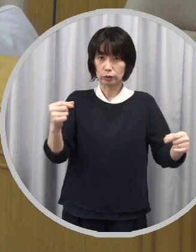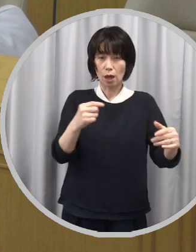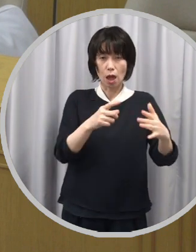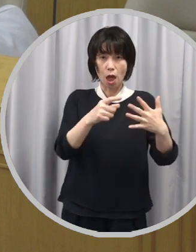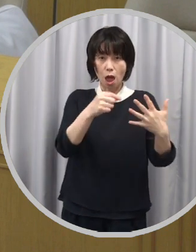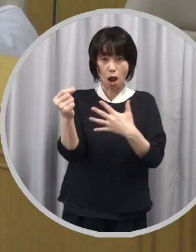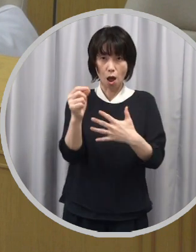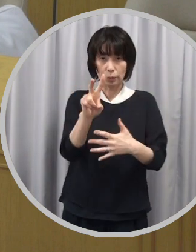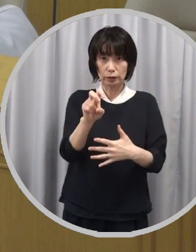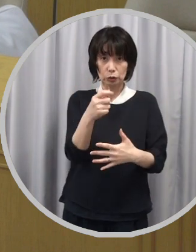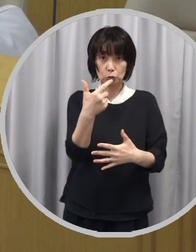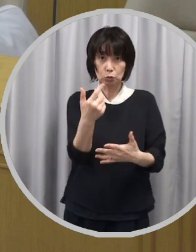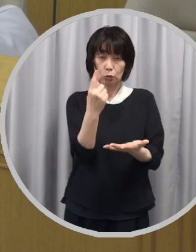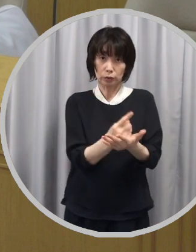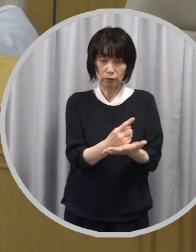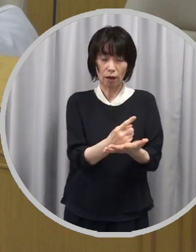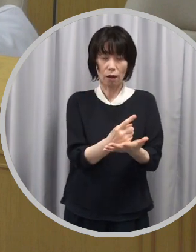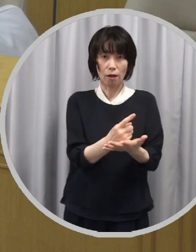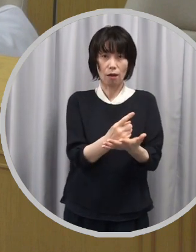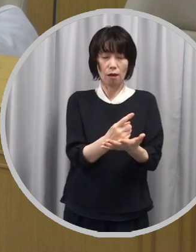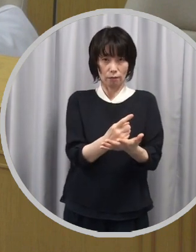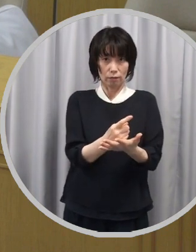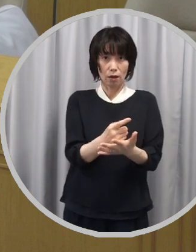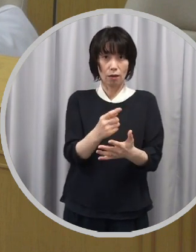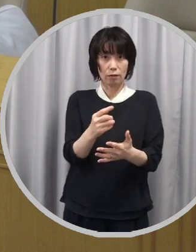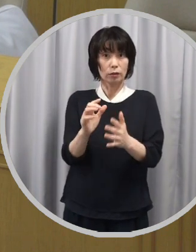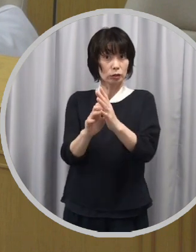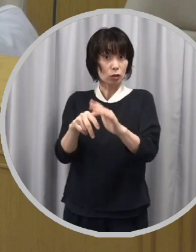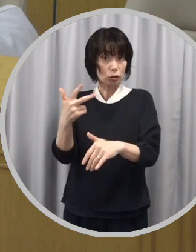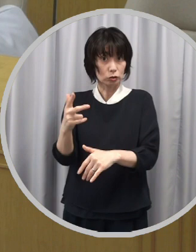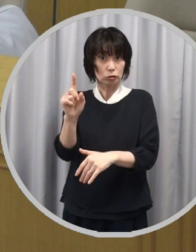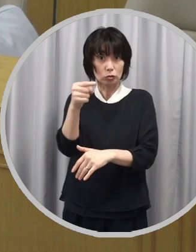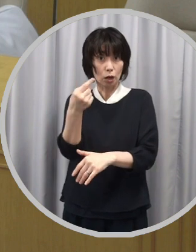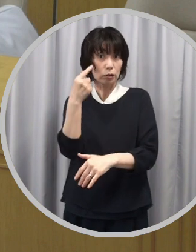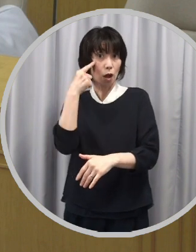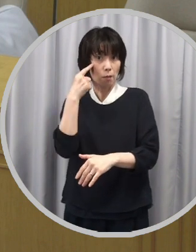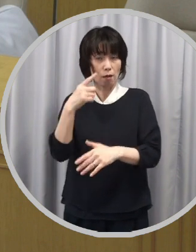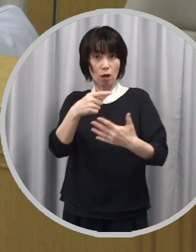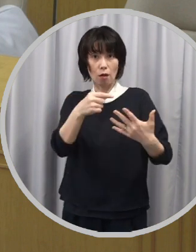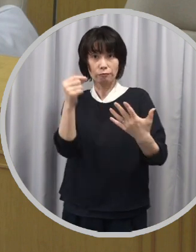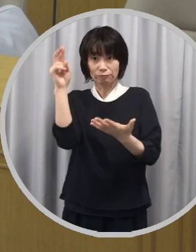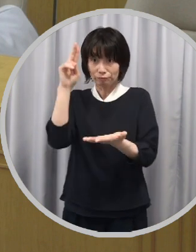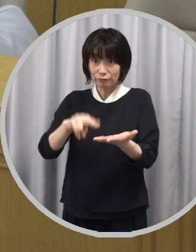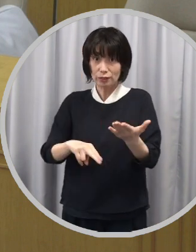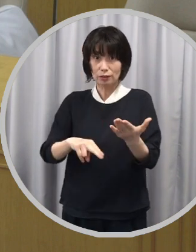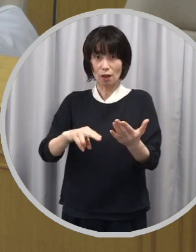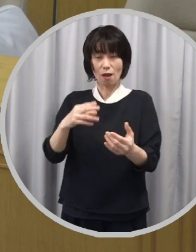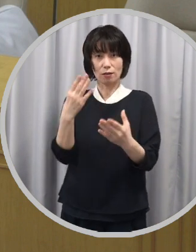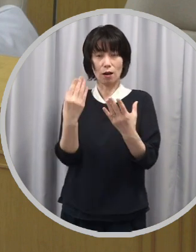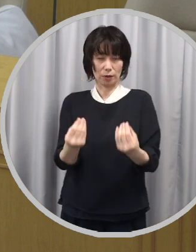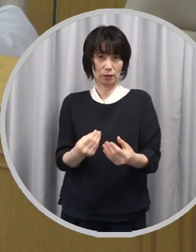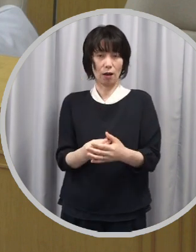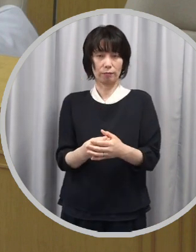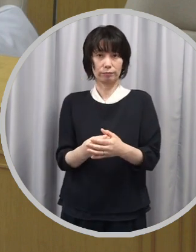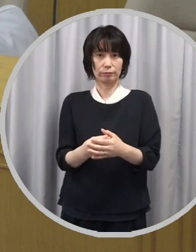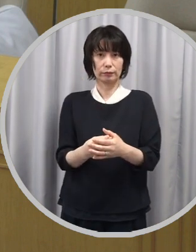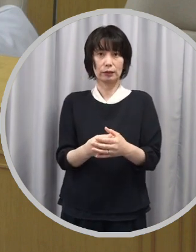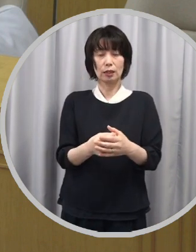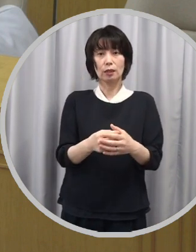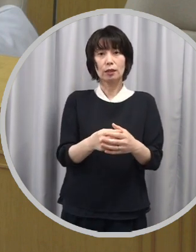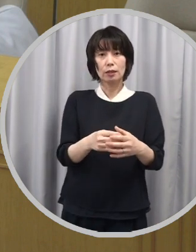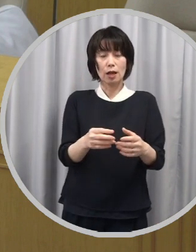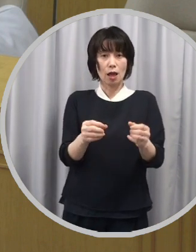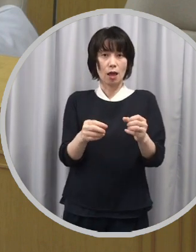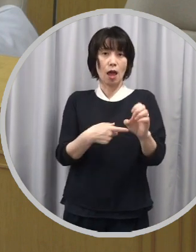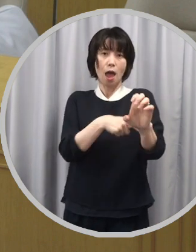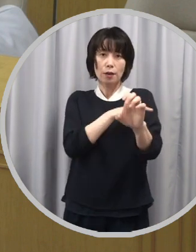所しかない地域に第1回目で認定されております。省エネ設備の再生エネルギ